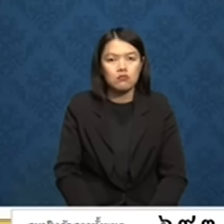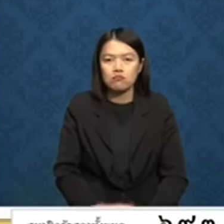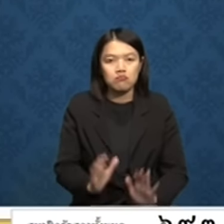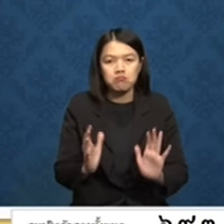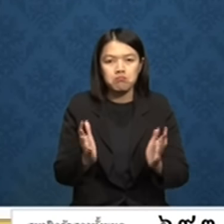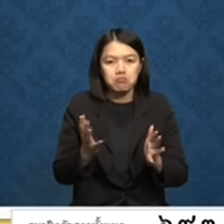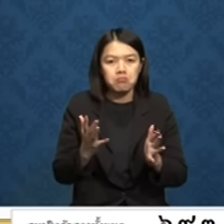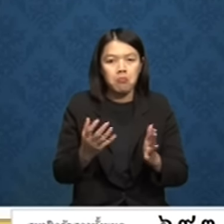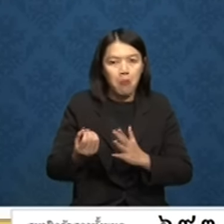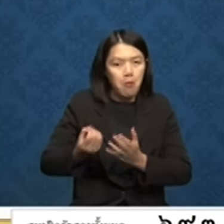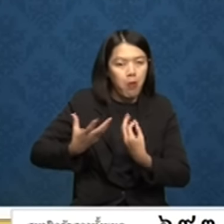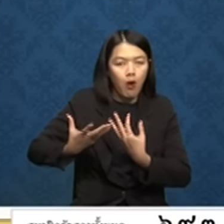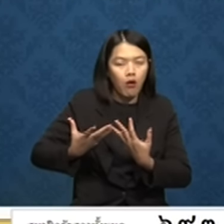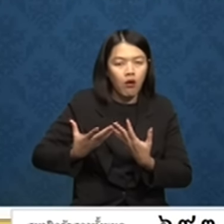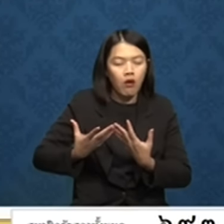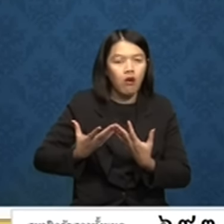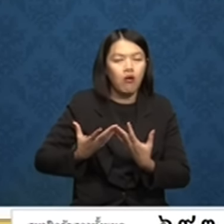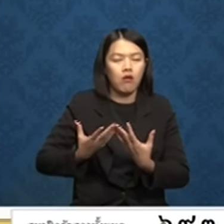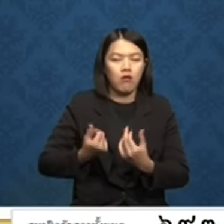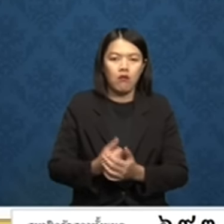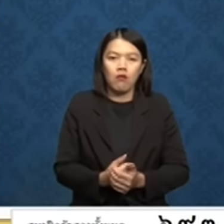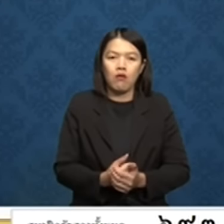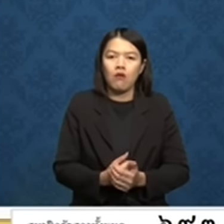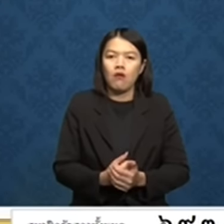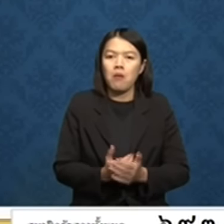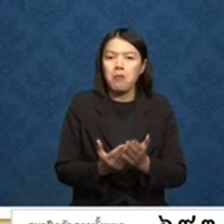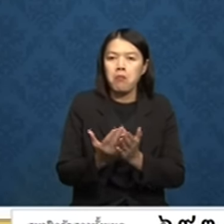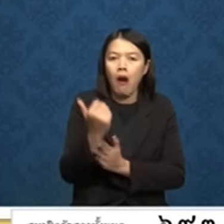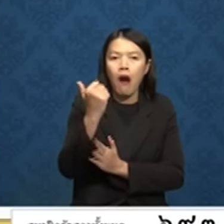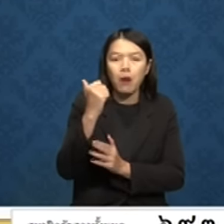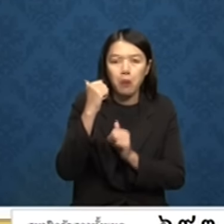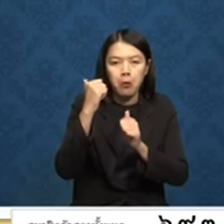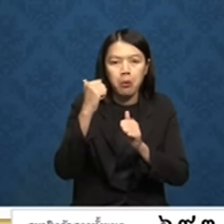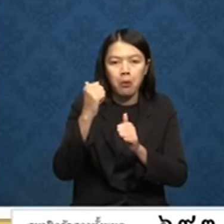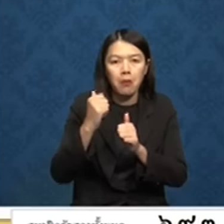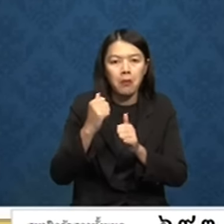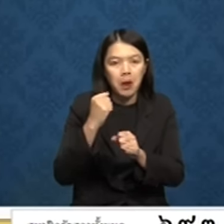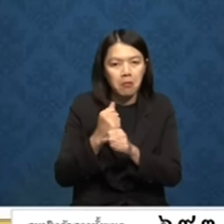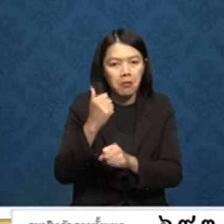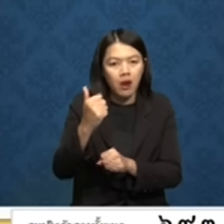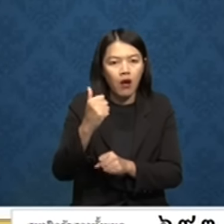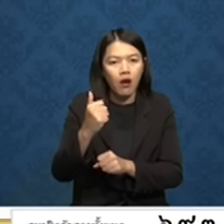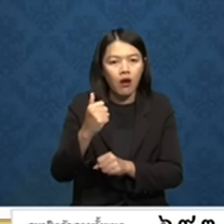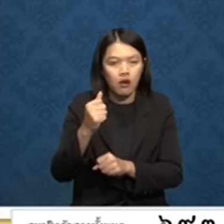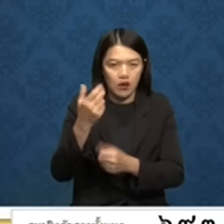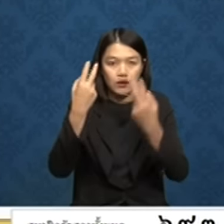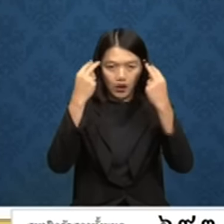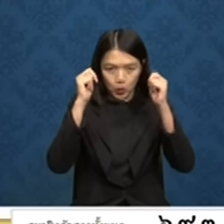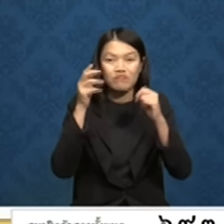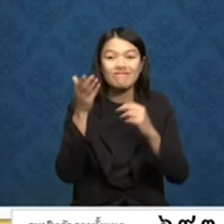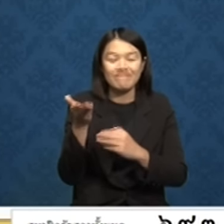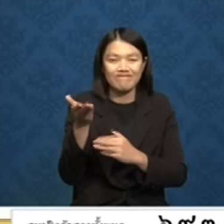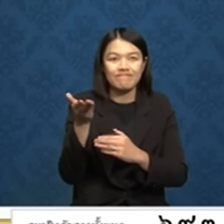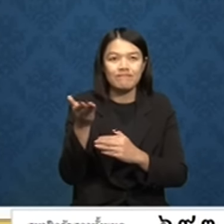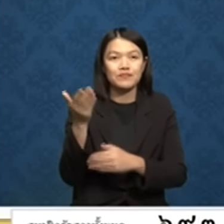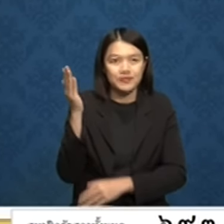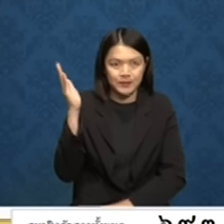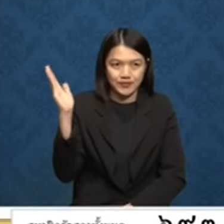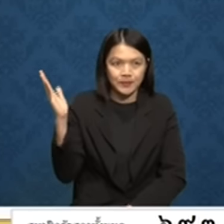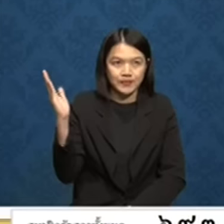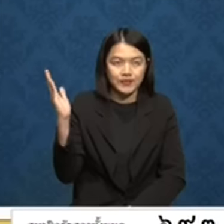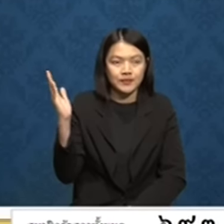มีหน่วยงานไหนให้หลักประกันได้เลยว่าเราจะบรรลุเป้าหมายนี้อันนี้คือโจทย์ใหญ่ของท่านนายกรัฐมนตรีขอสไลด์ถัดไปครับ